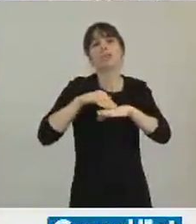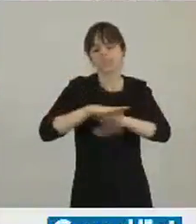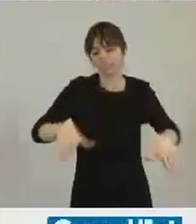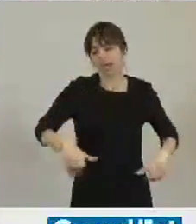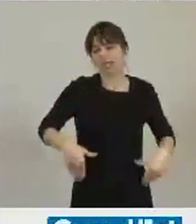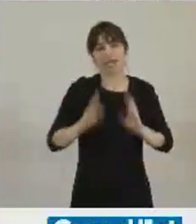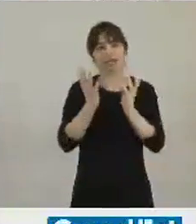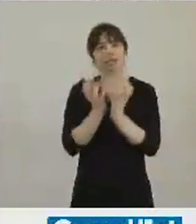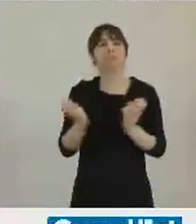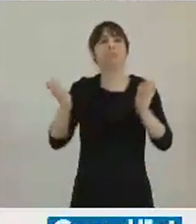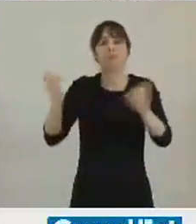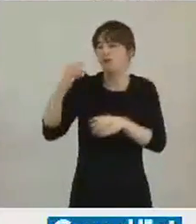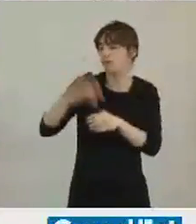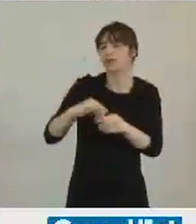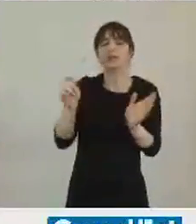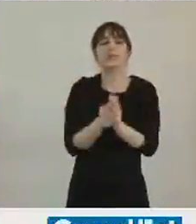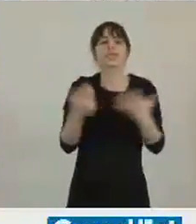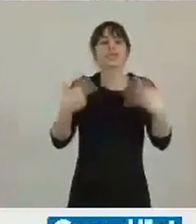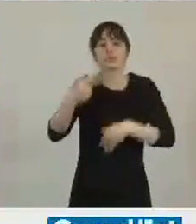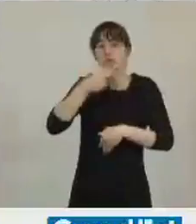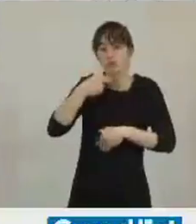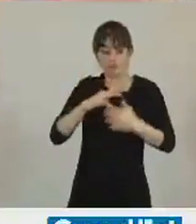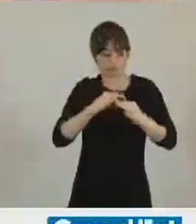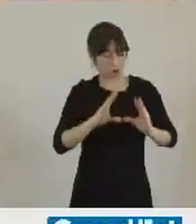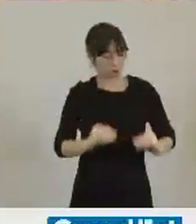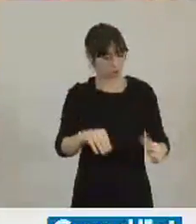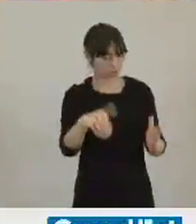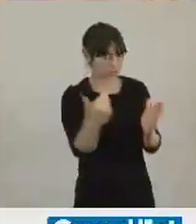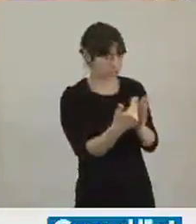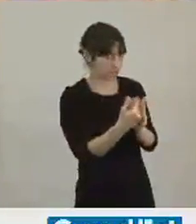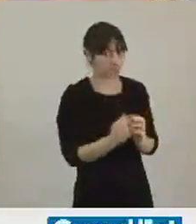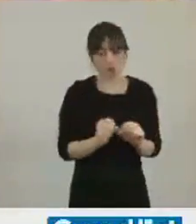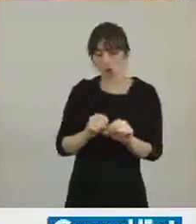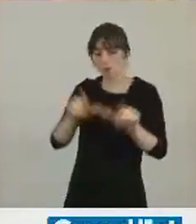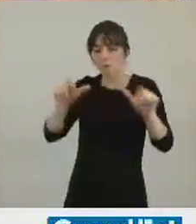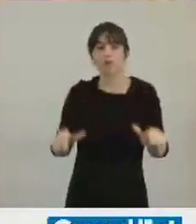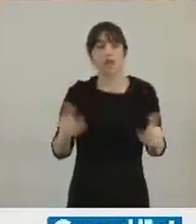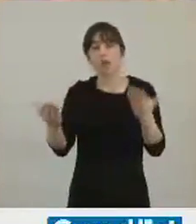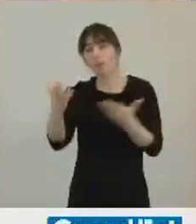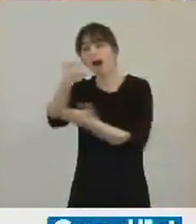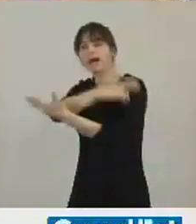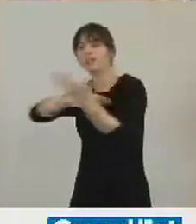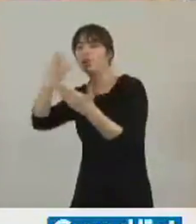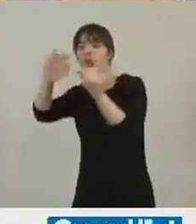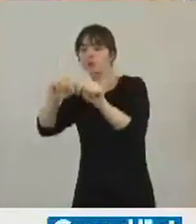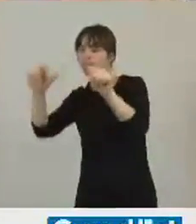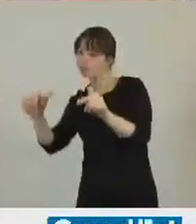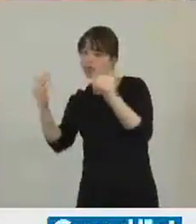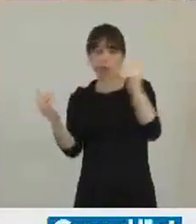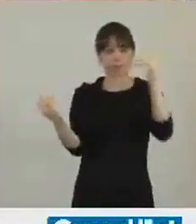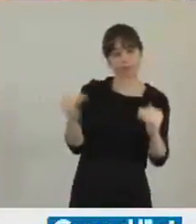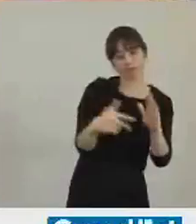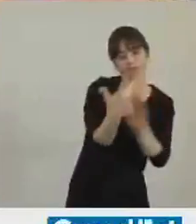séance plénière du 18 novembre. Ce budget, certes le plus petit de la région, avec 13